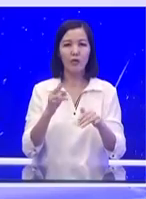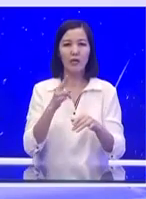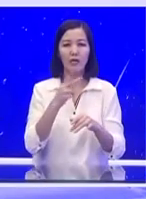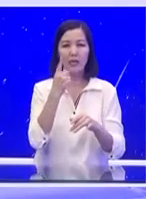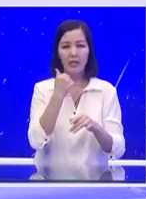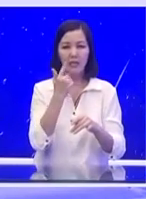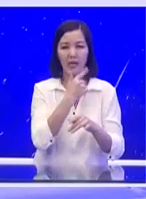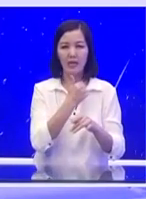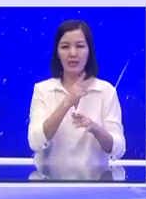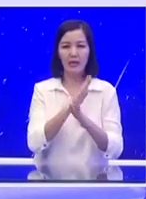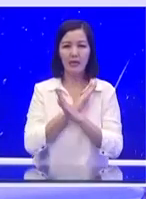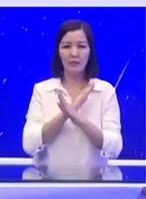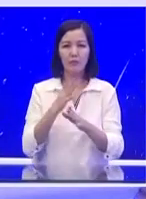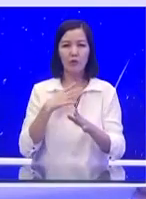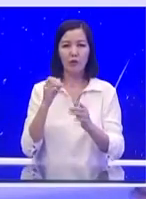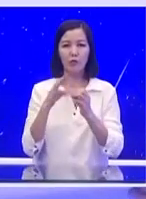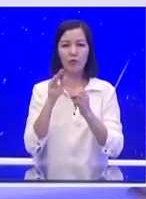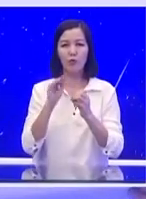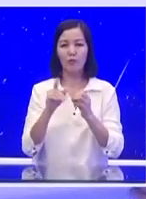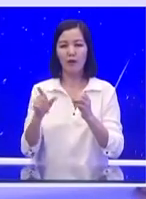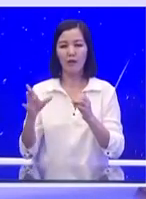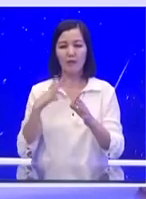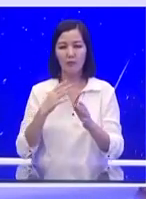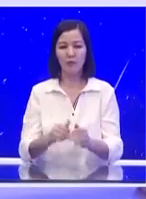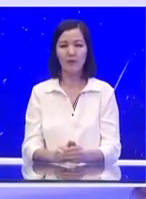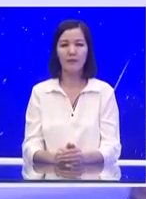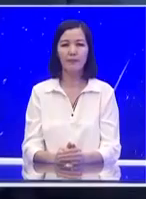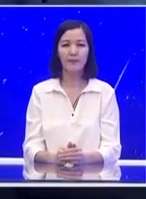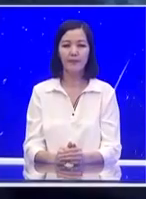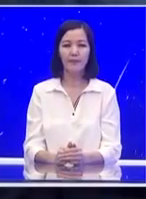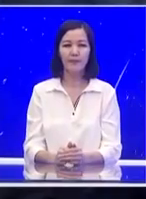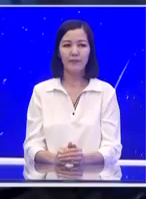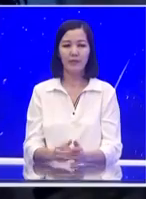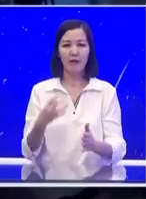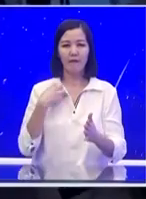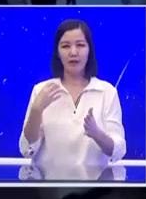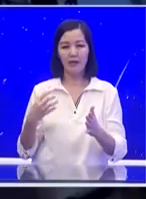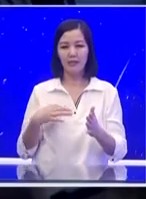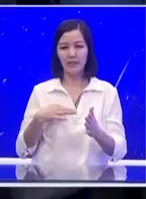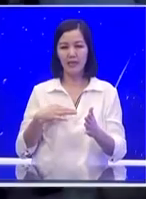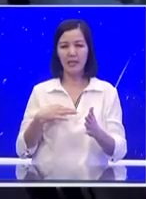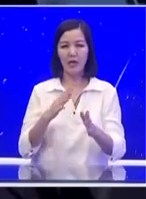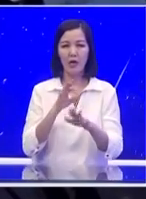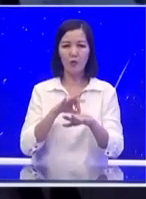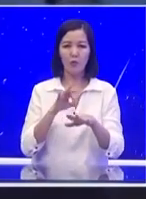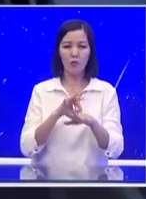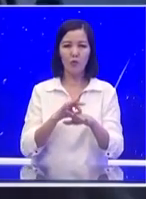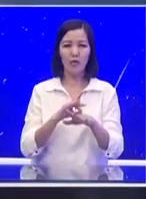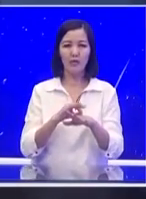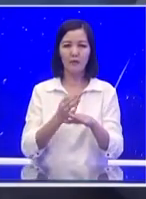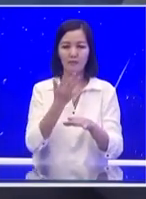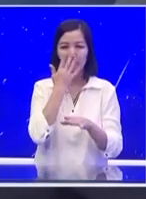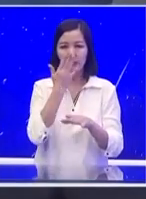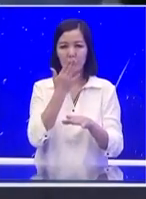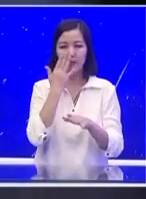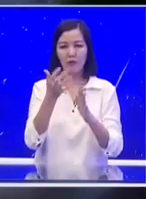бұл індеттен қайтыс болғандар саны 14 000-нан асты. Францияда коронавирусқа шалдыққан науқастарға жасанды демалу